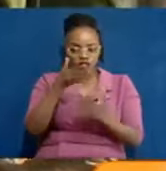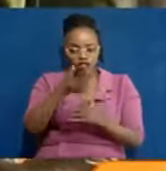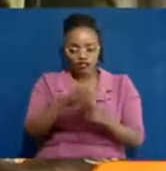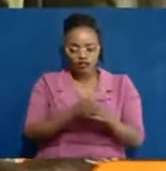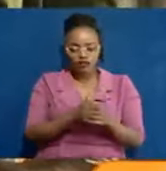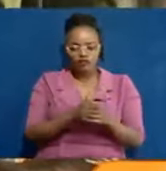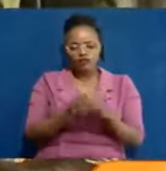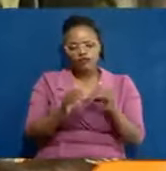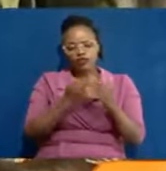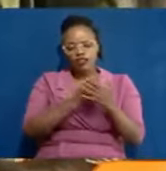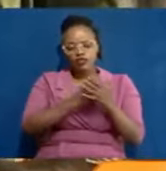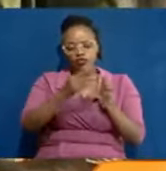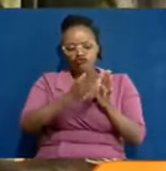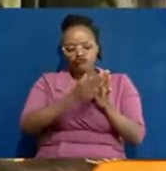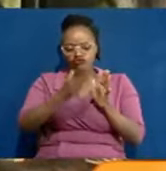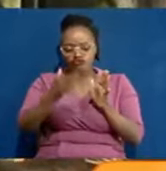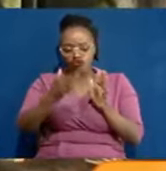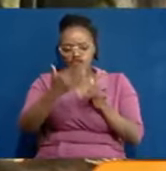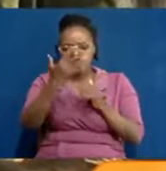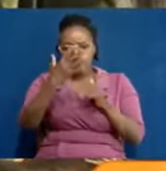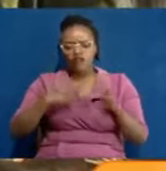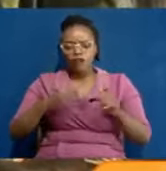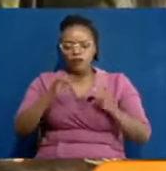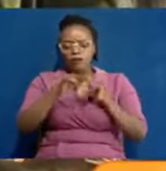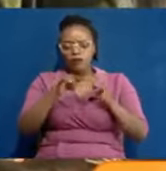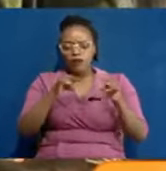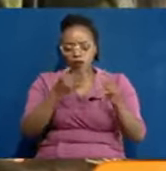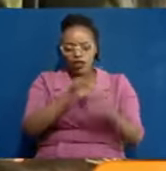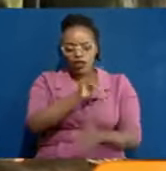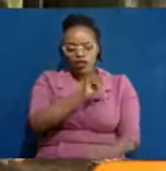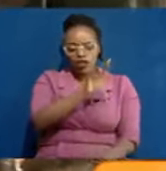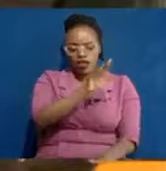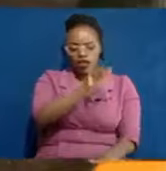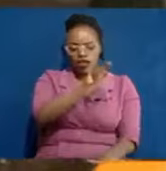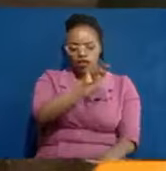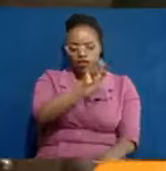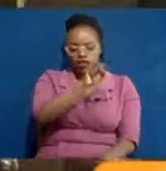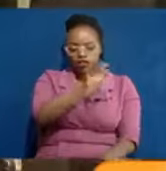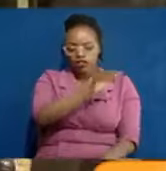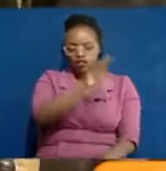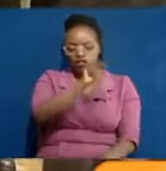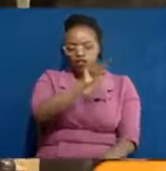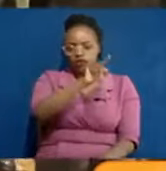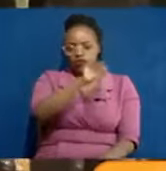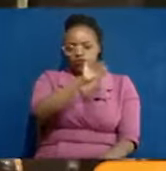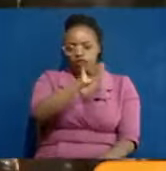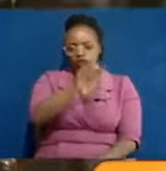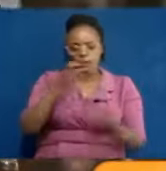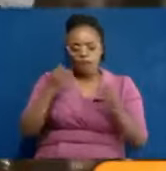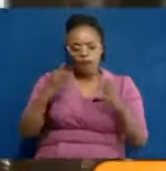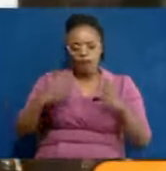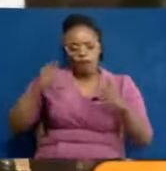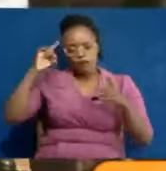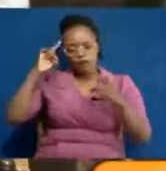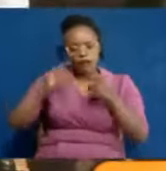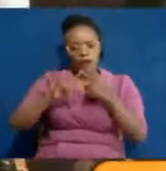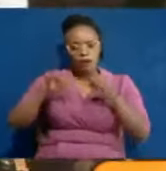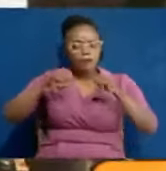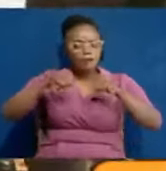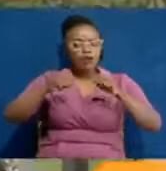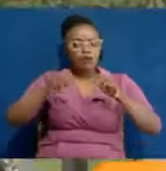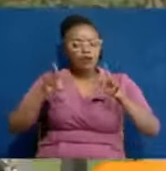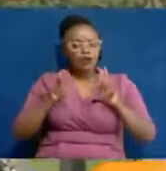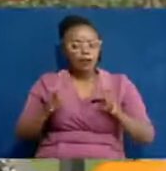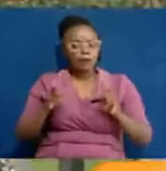Katika muda wa chini ya wiki mbili, watu watano wameuawa katika kaunti ya Trans Nzoia, wengi wanaolengwa wakiwa waendeshaji